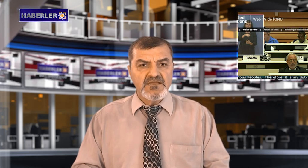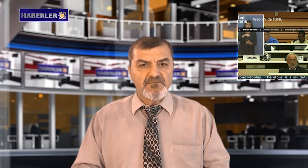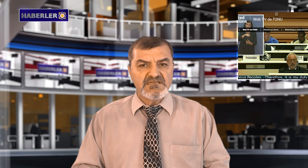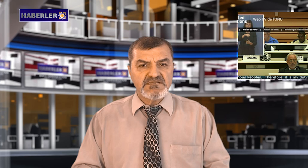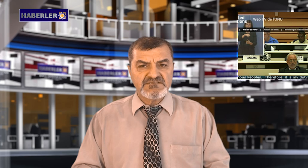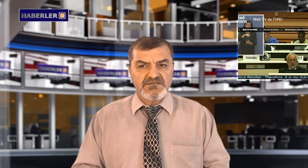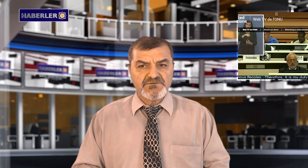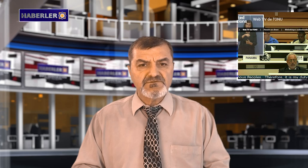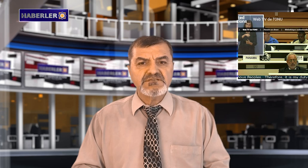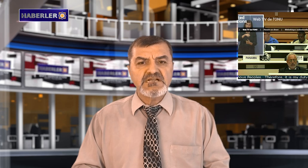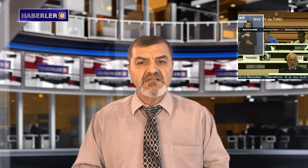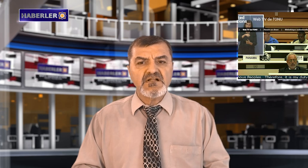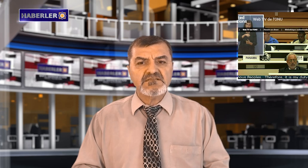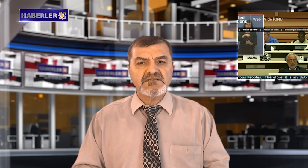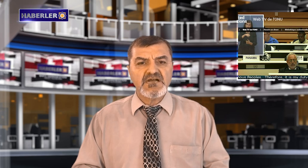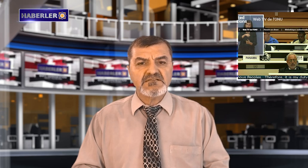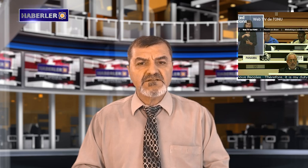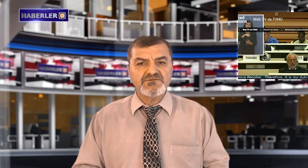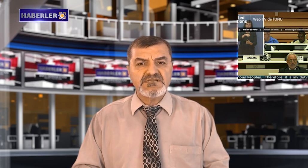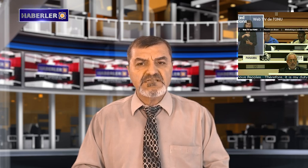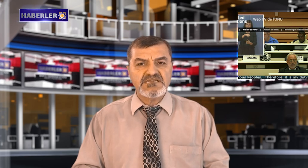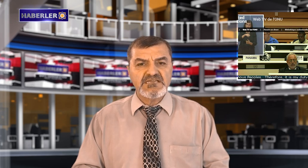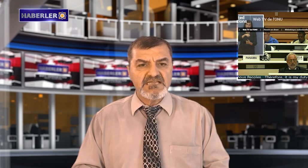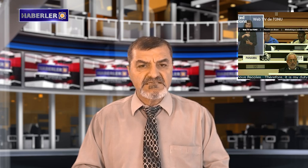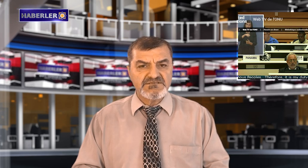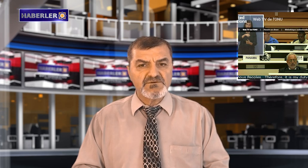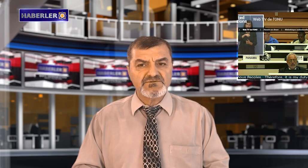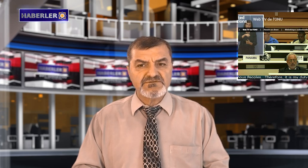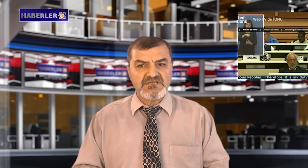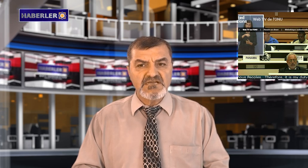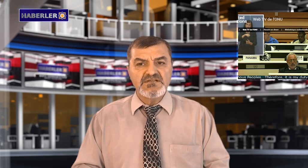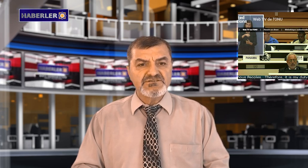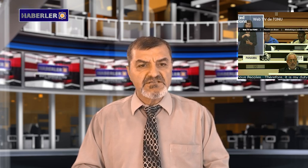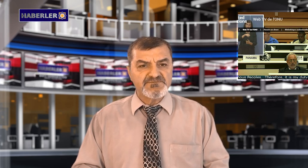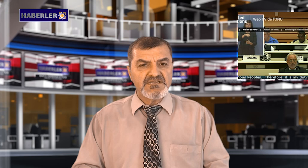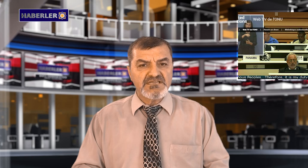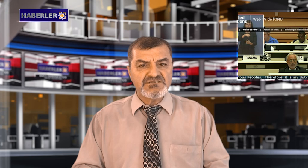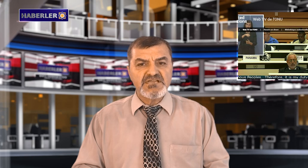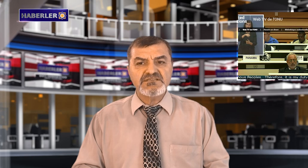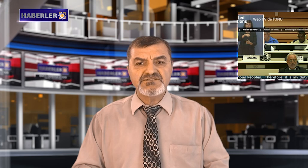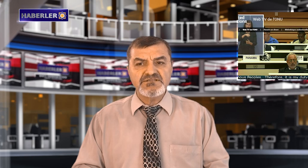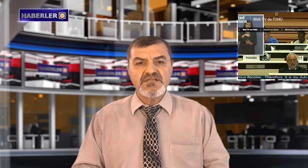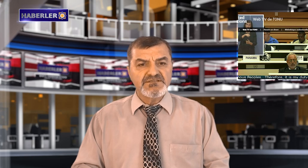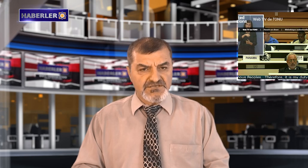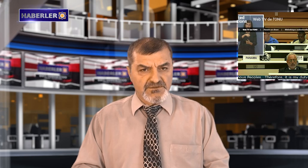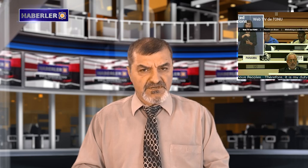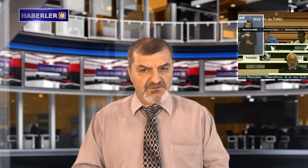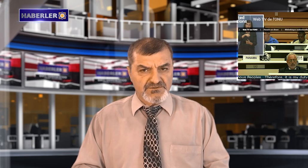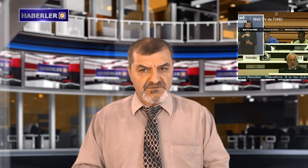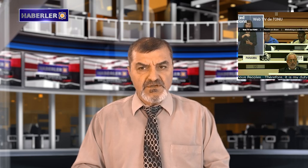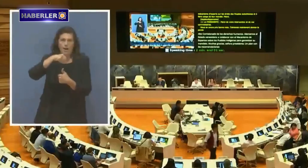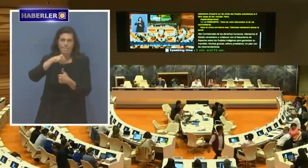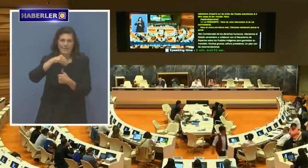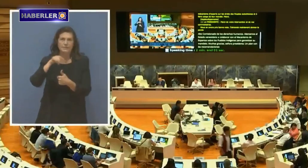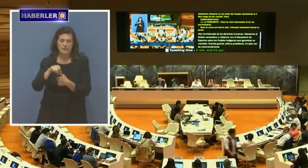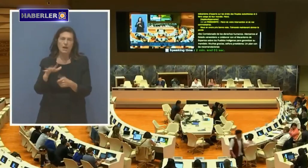Sekreterliğe, militarizasyonun yerli halkların hakları üzerindeki etkisi konusunda çalışmayı tercih ettiği için teşekkür